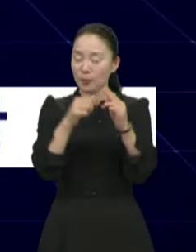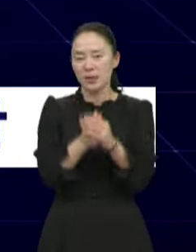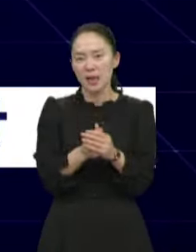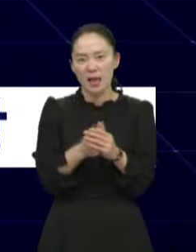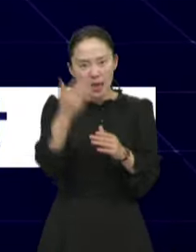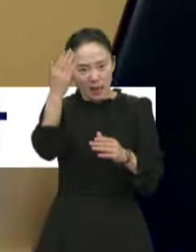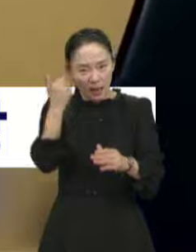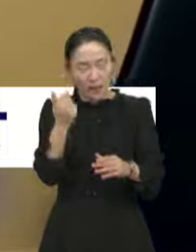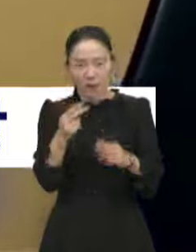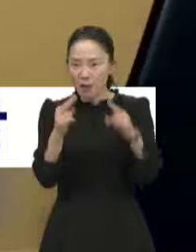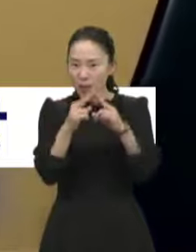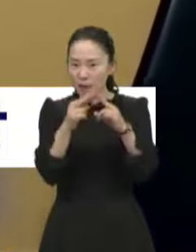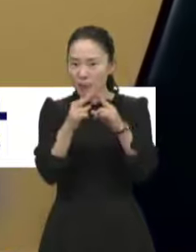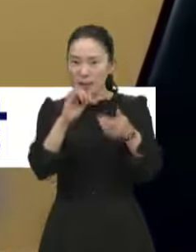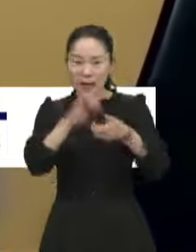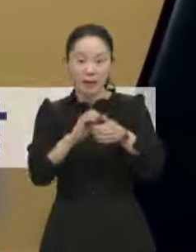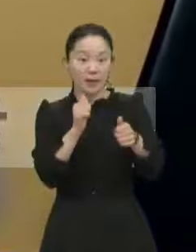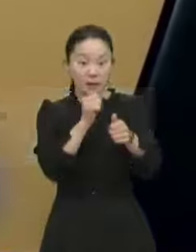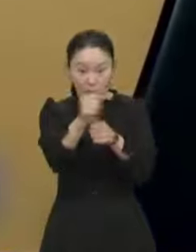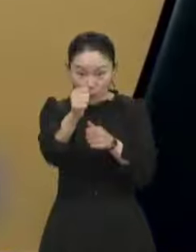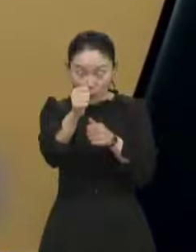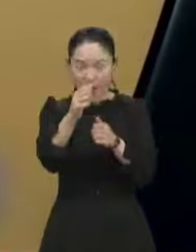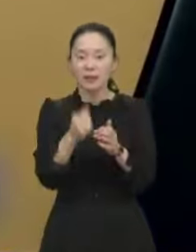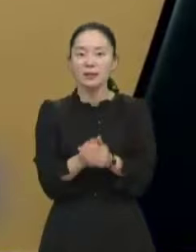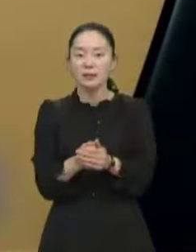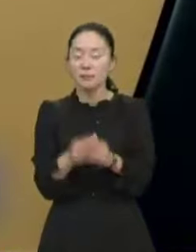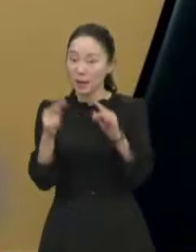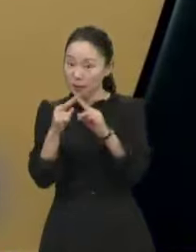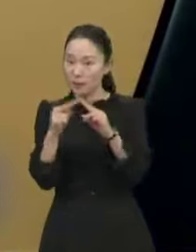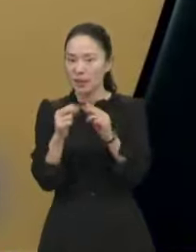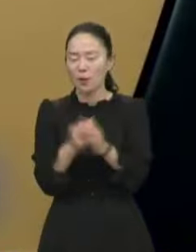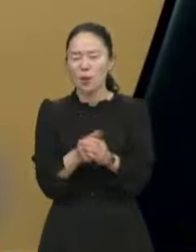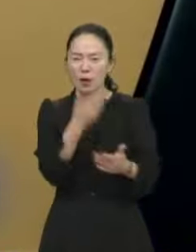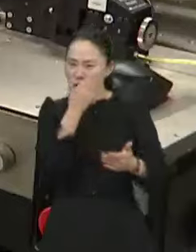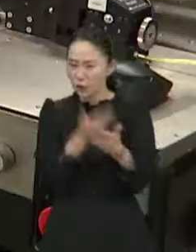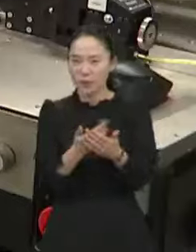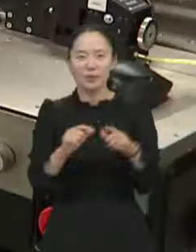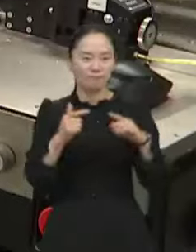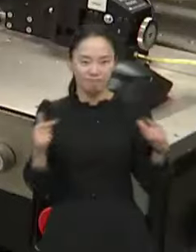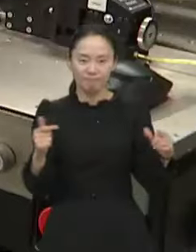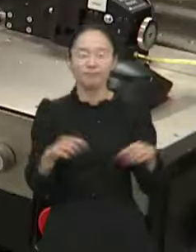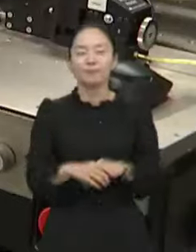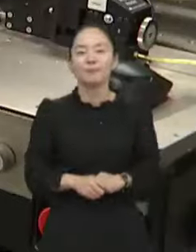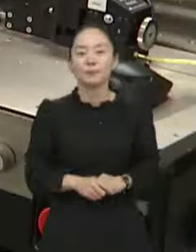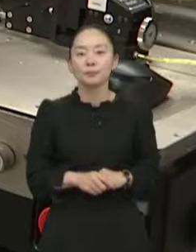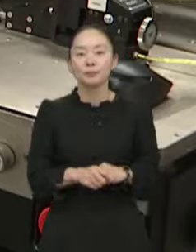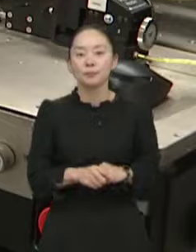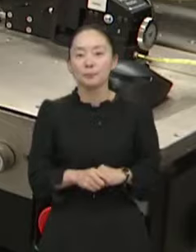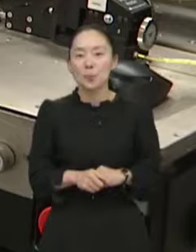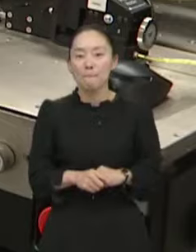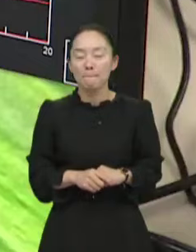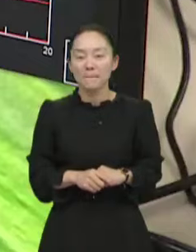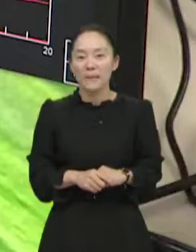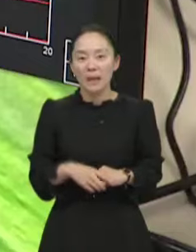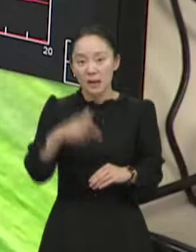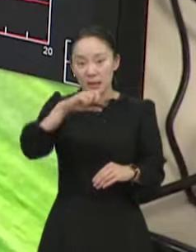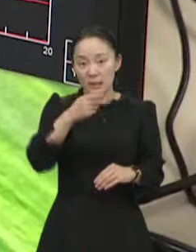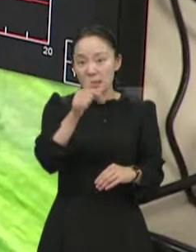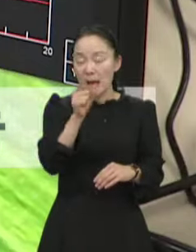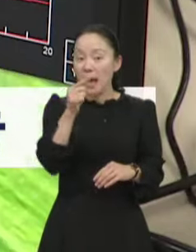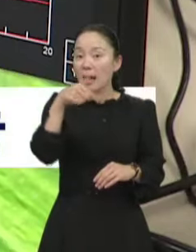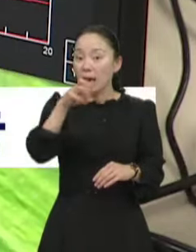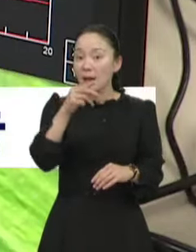실리콘 반도체의 한계를 극복할 수 있는 대안인 화합물 반도체로 중요성이 나날이 커지고 있습니다. 150나노